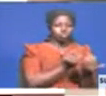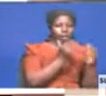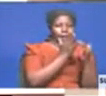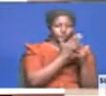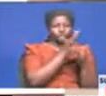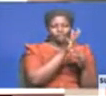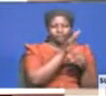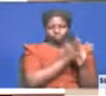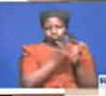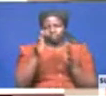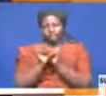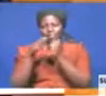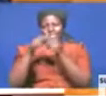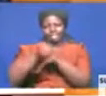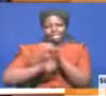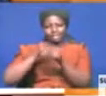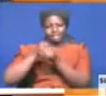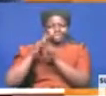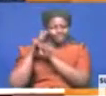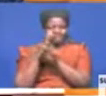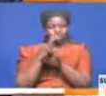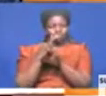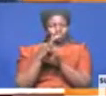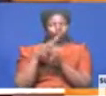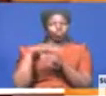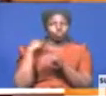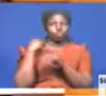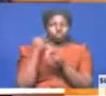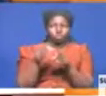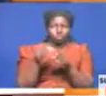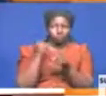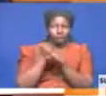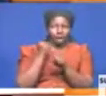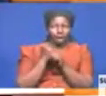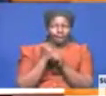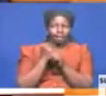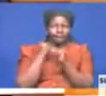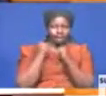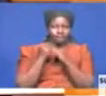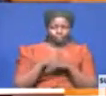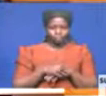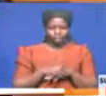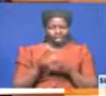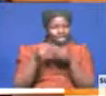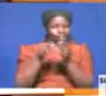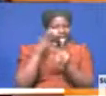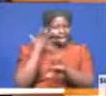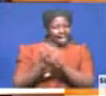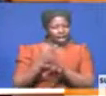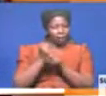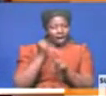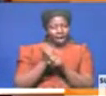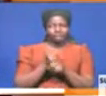17 wakishirikishwa kufanya kazi ngumu. Despite some governments making education universal,